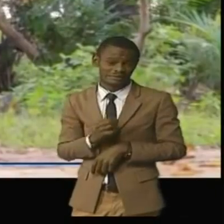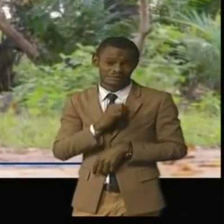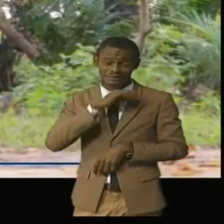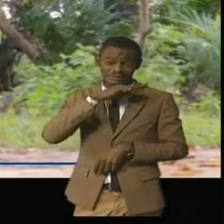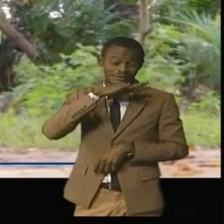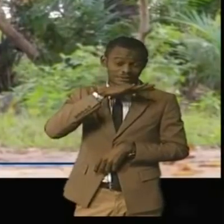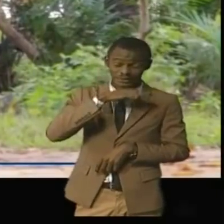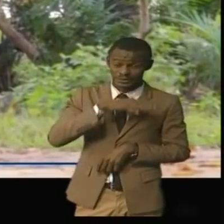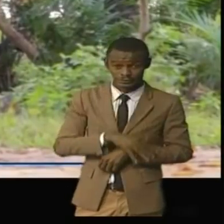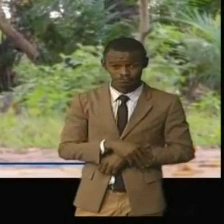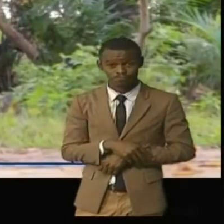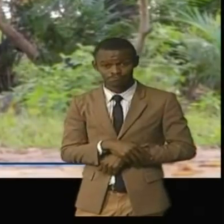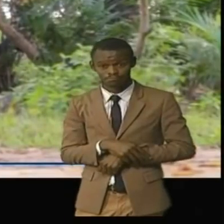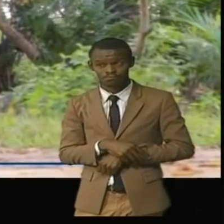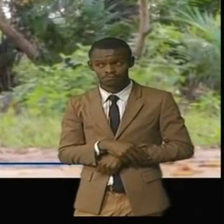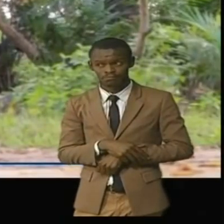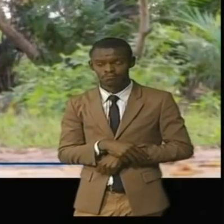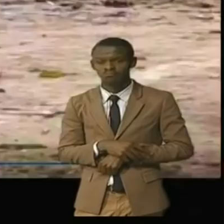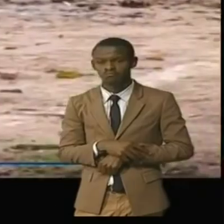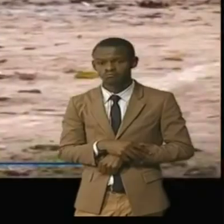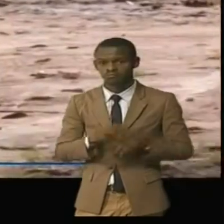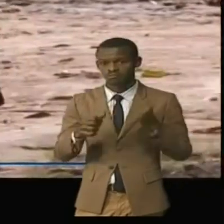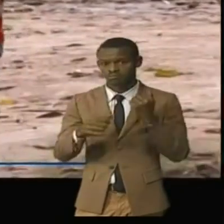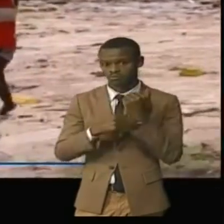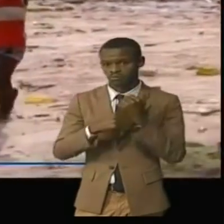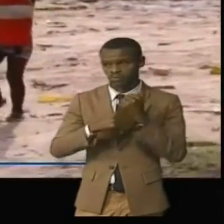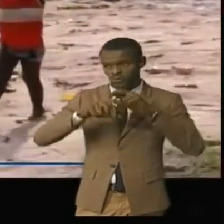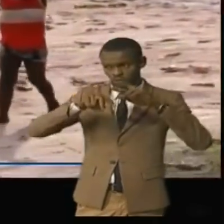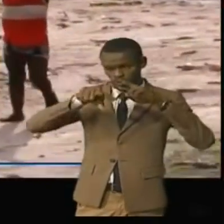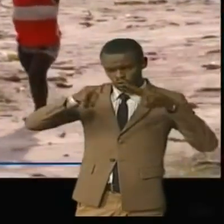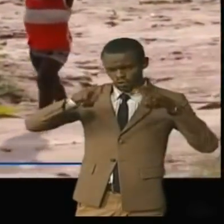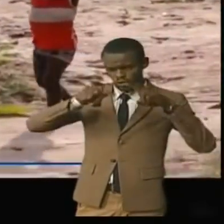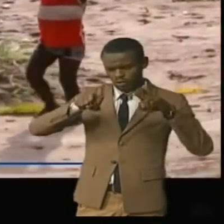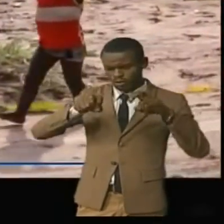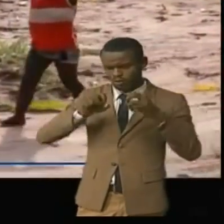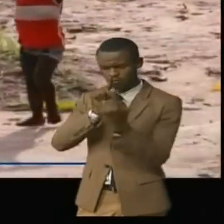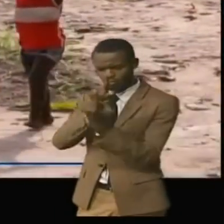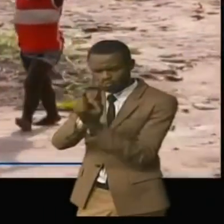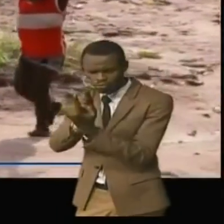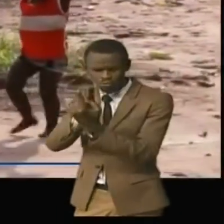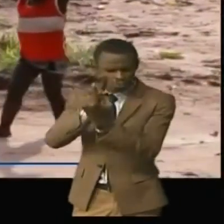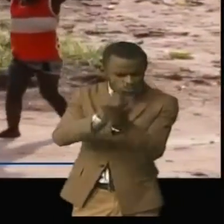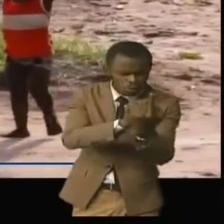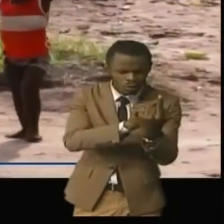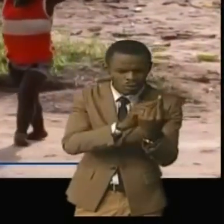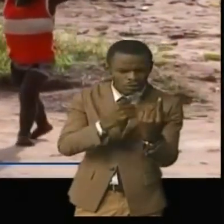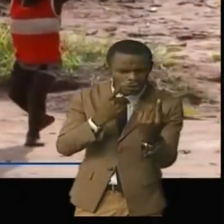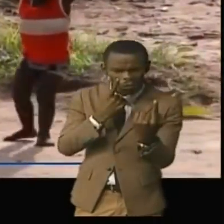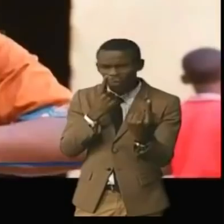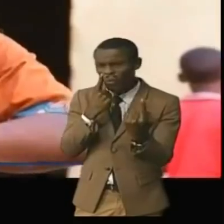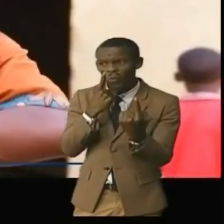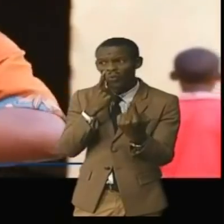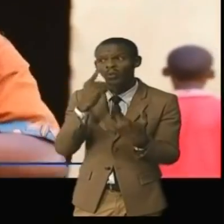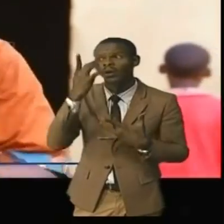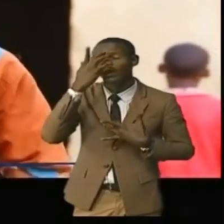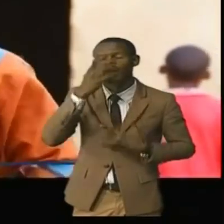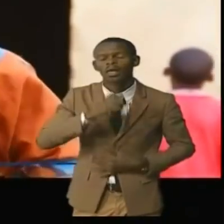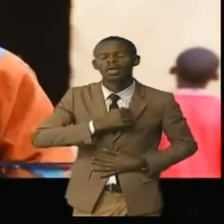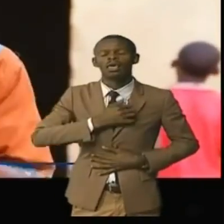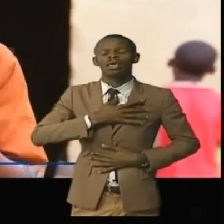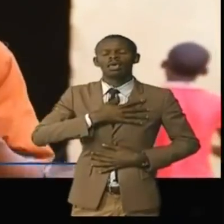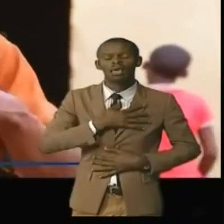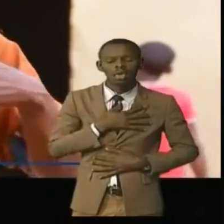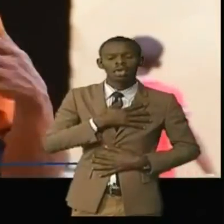Des échantillons ont été prélevés sur plusieurs jeunes. Beaucoup ont développé des maladies respiratoires. Nous dormons